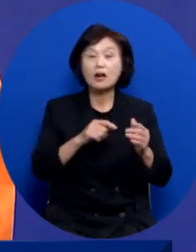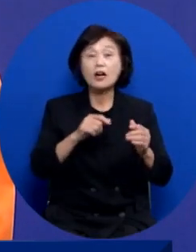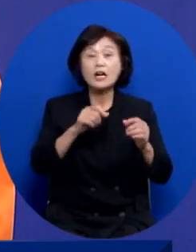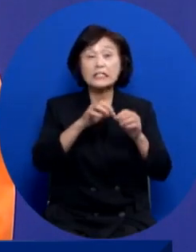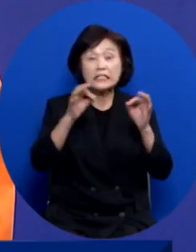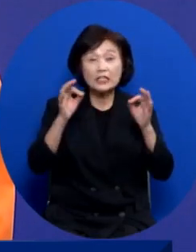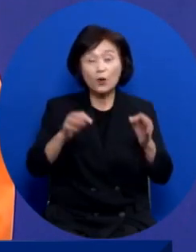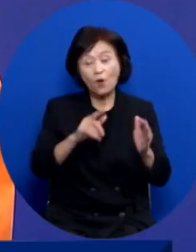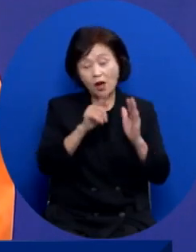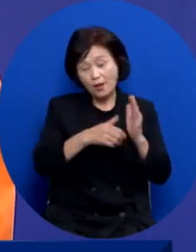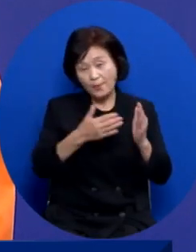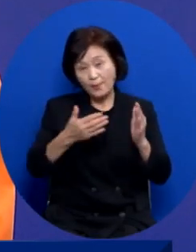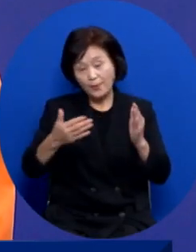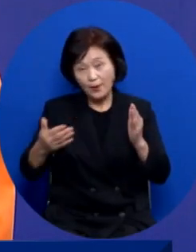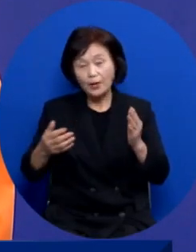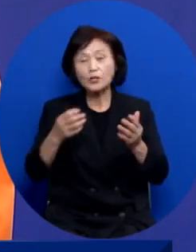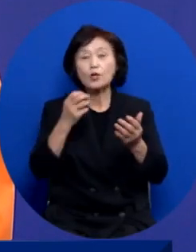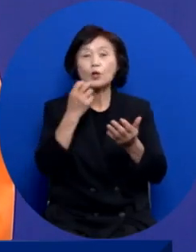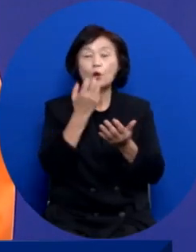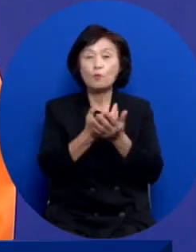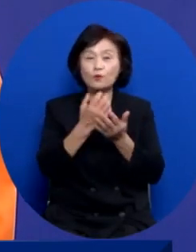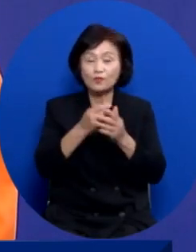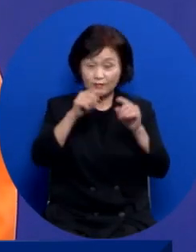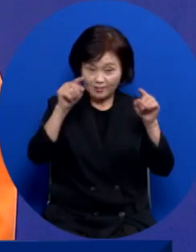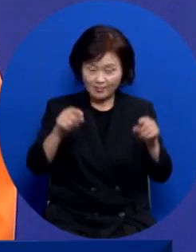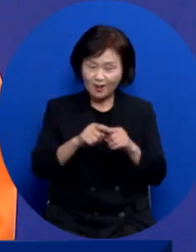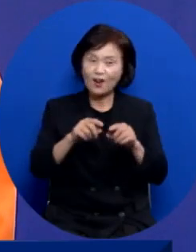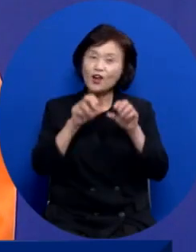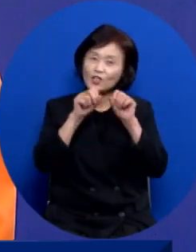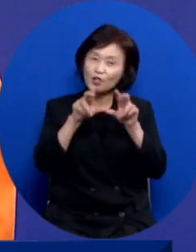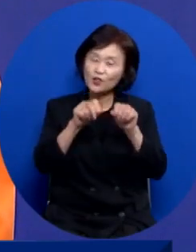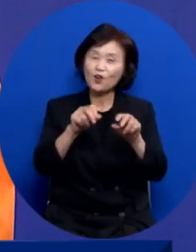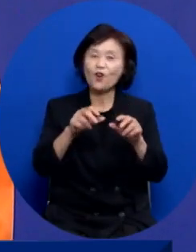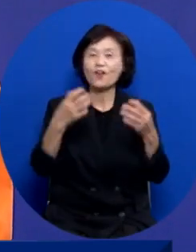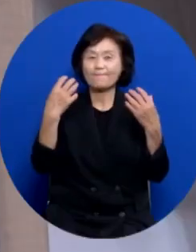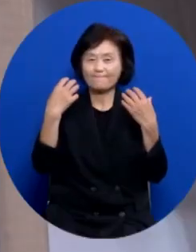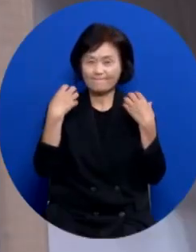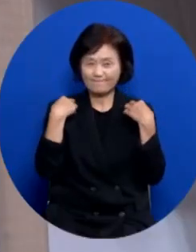근현대사 속에서 문서 선교의 역할을 다해왔습니다. 김인혜 기자입니다.